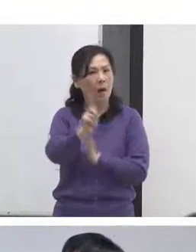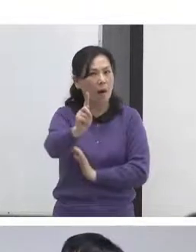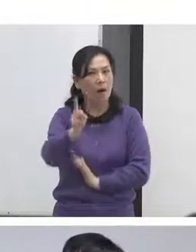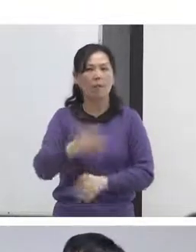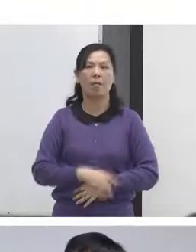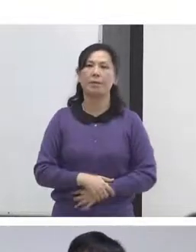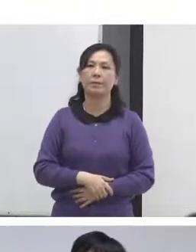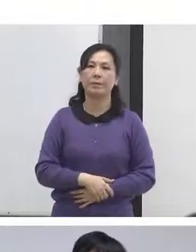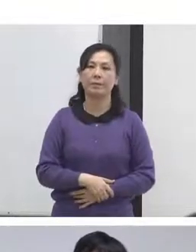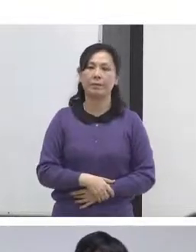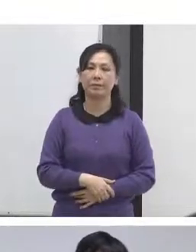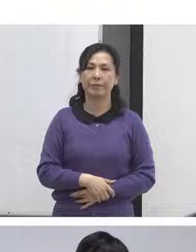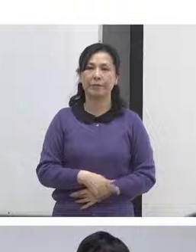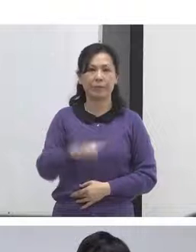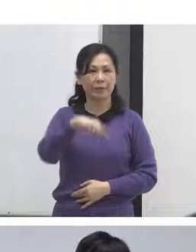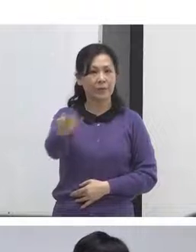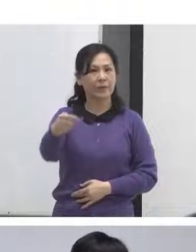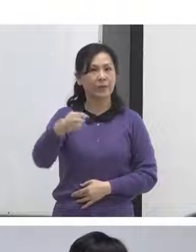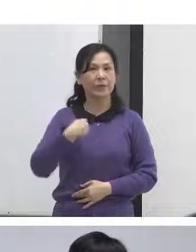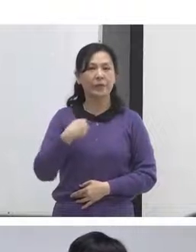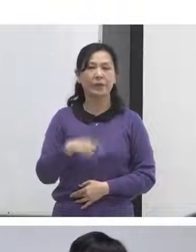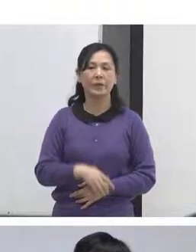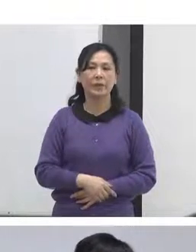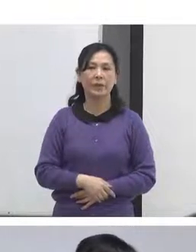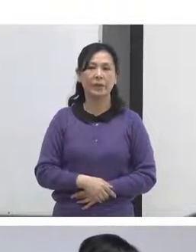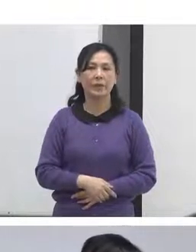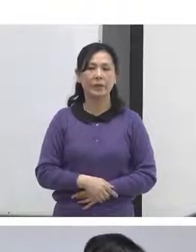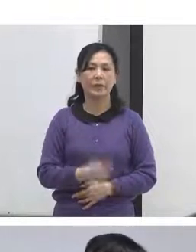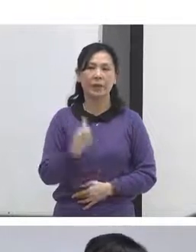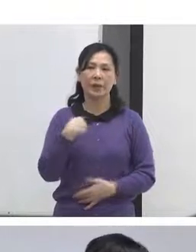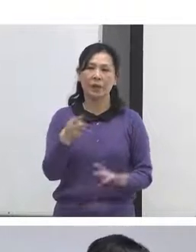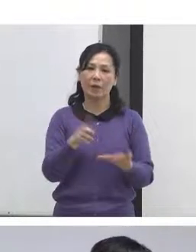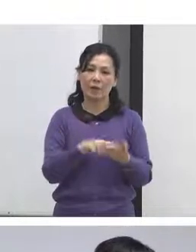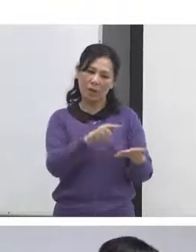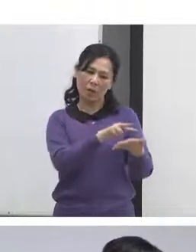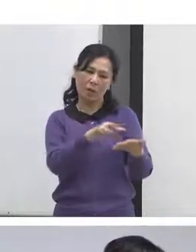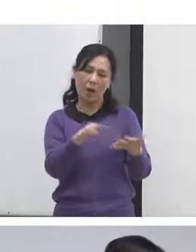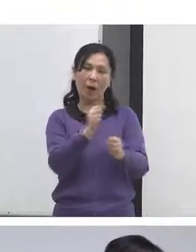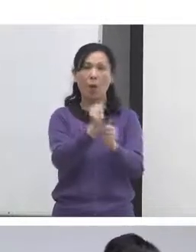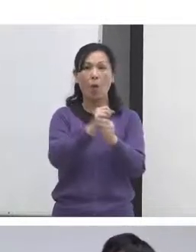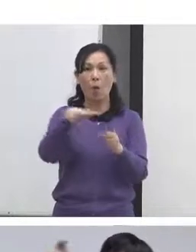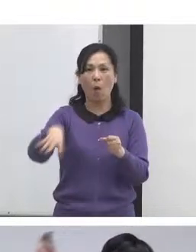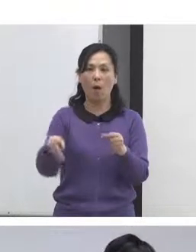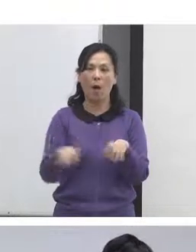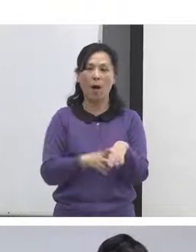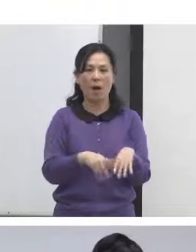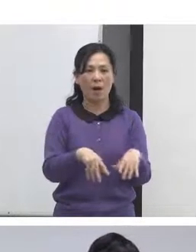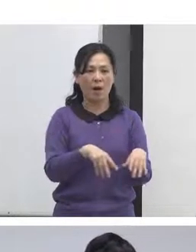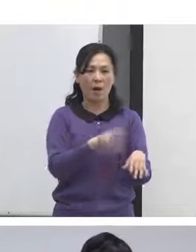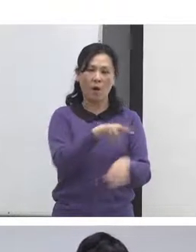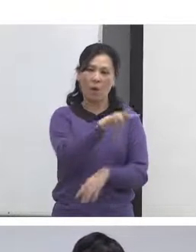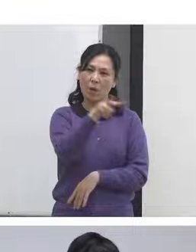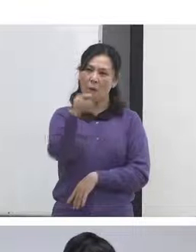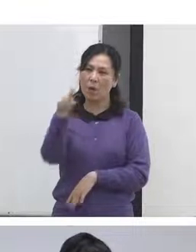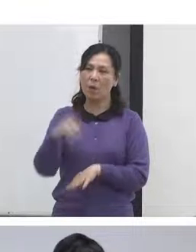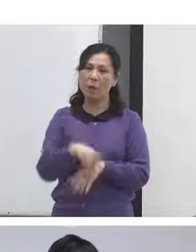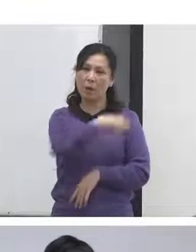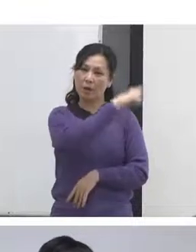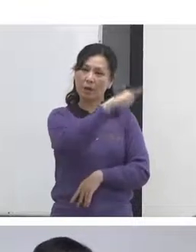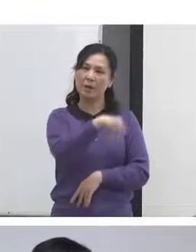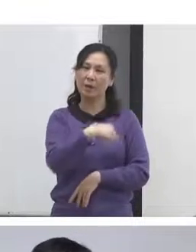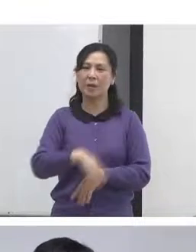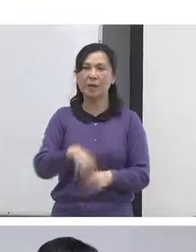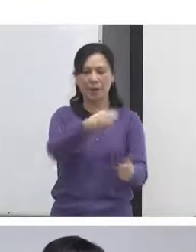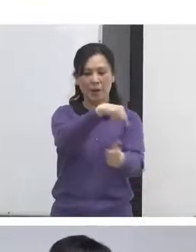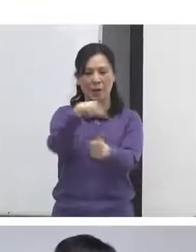我在后来就是我有在就是这边办很多开放资料的工作坊，那我也就是刚讲这些东西，我都有像两个小时的